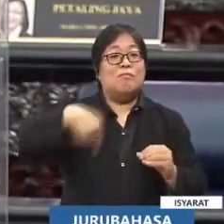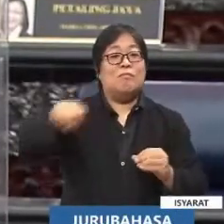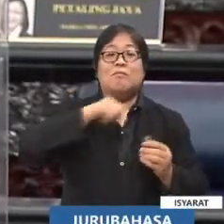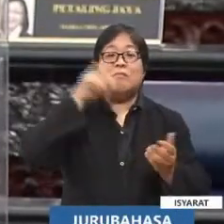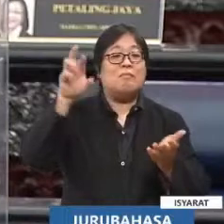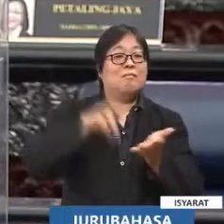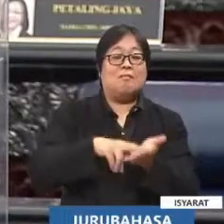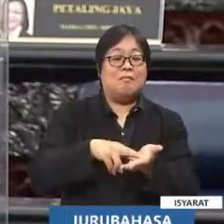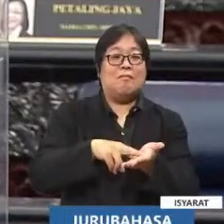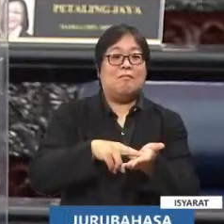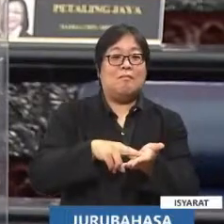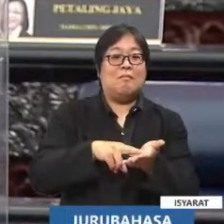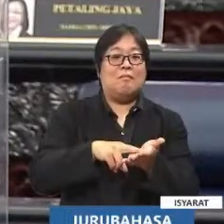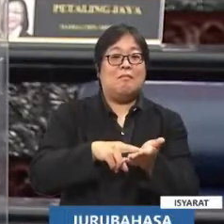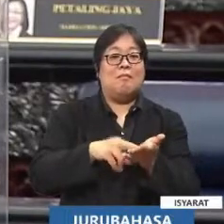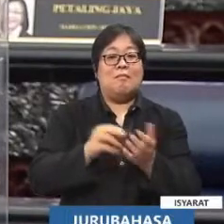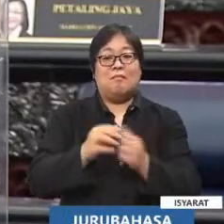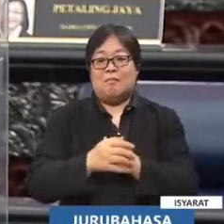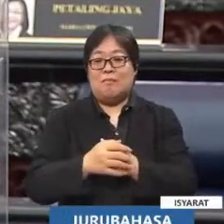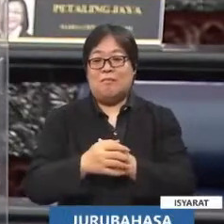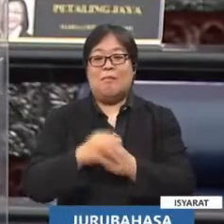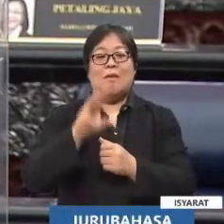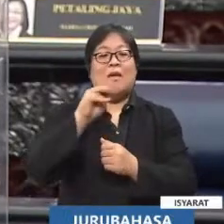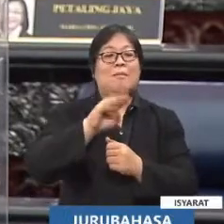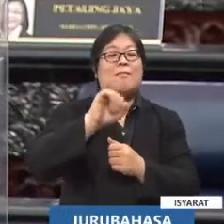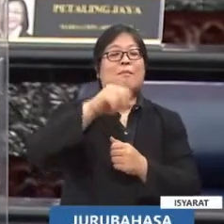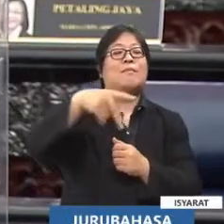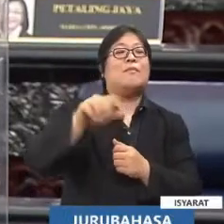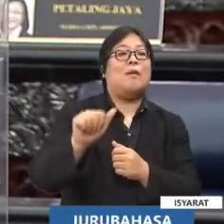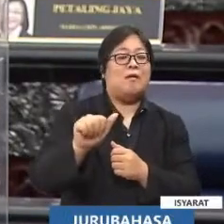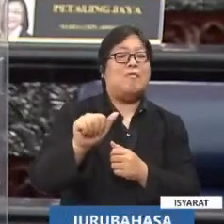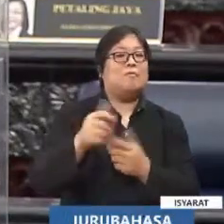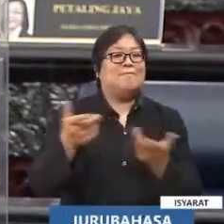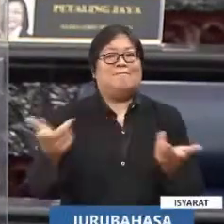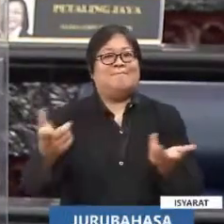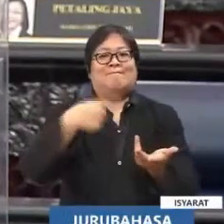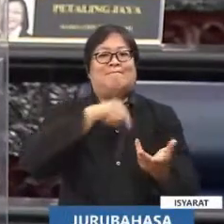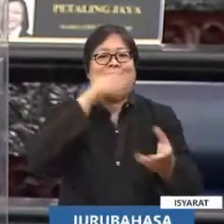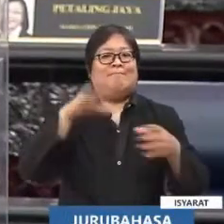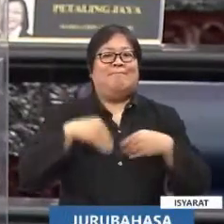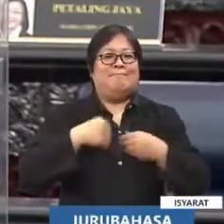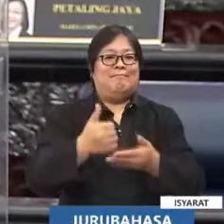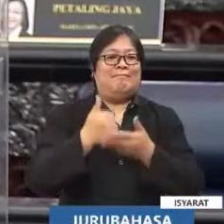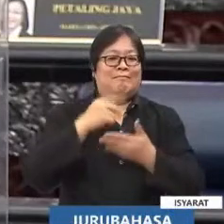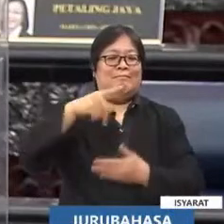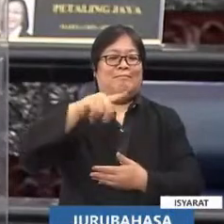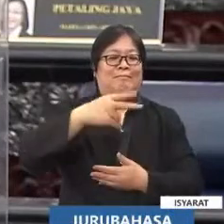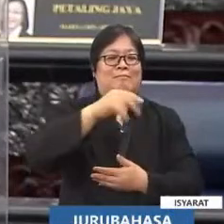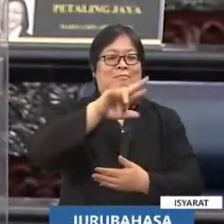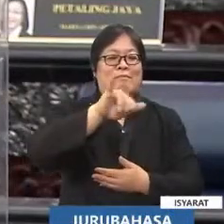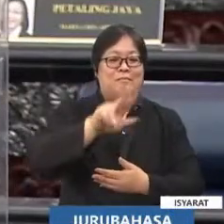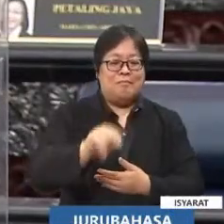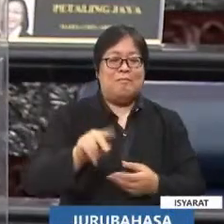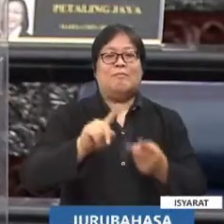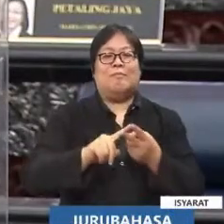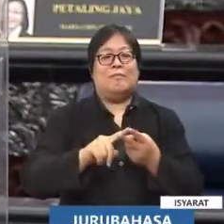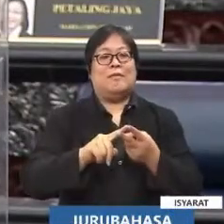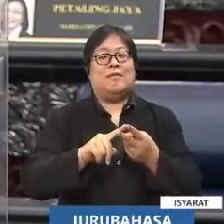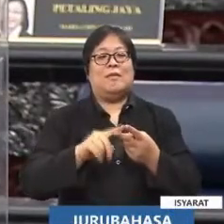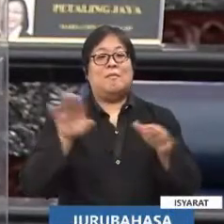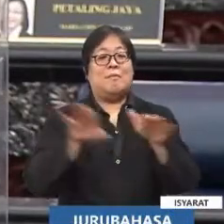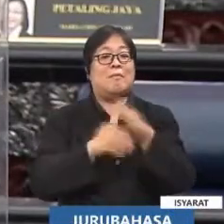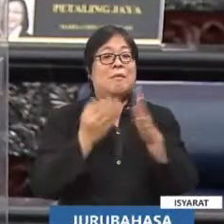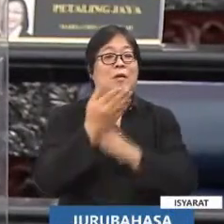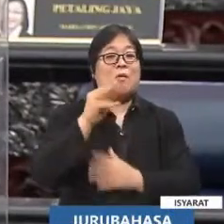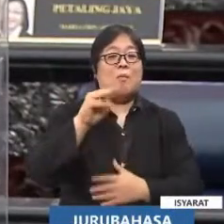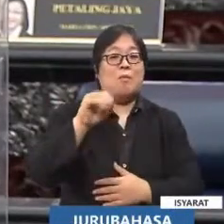dengan MOSPA ataupun MSPA. Jadi mereka tidak dapat bantuan prihatin SPA dan pusat urut kaki MOTEC. Jadi saya